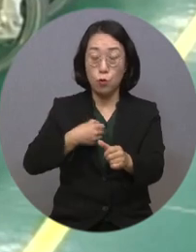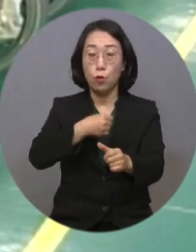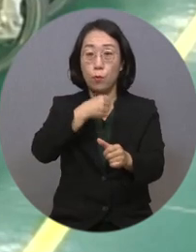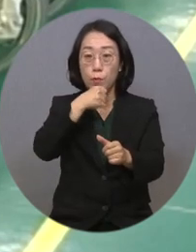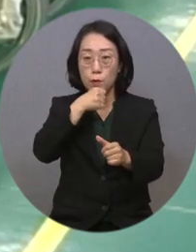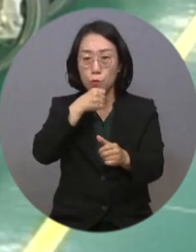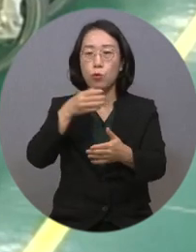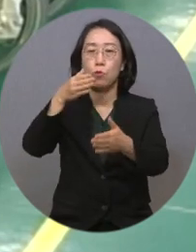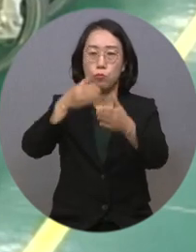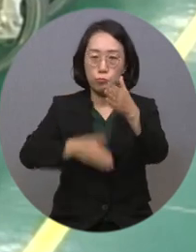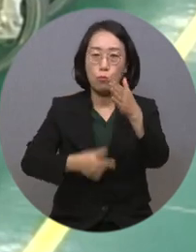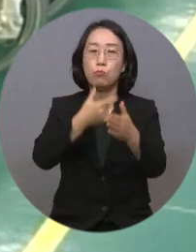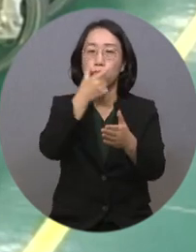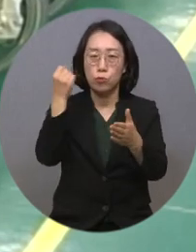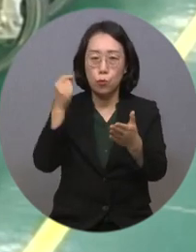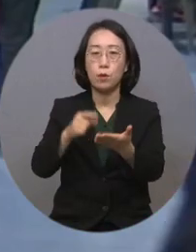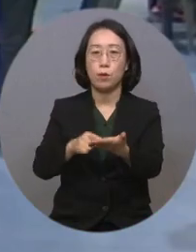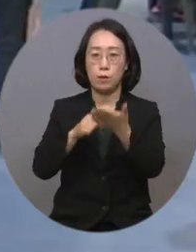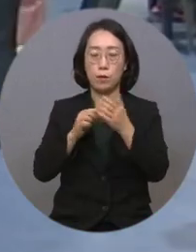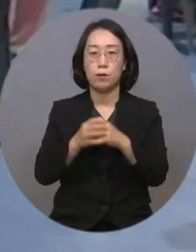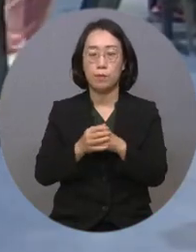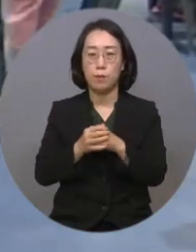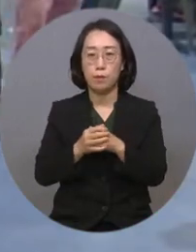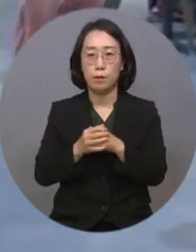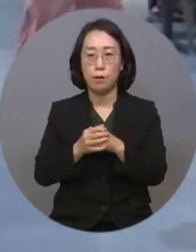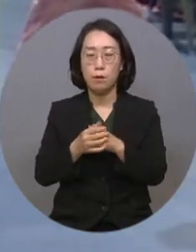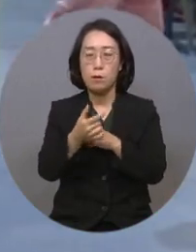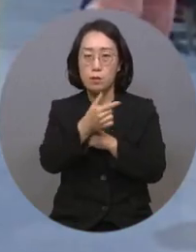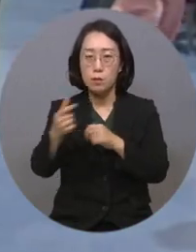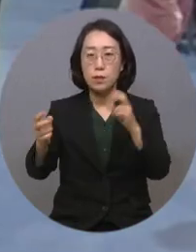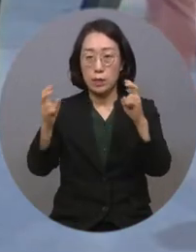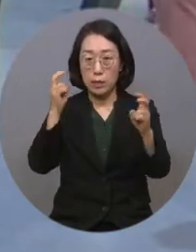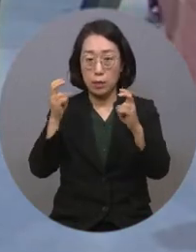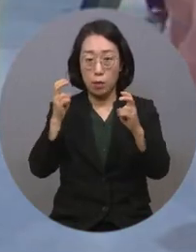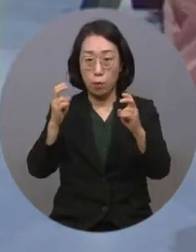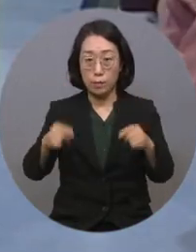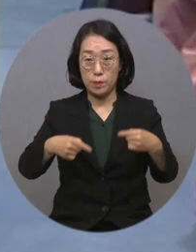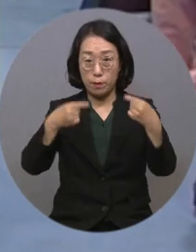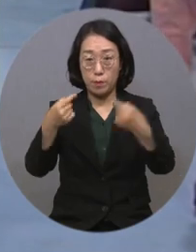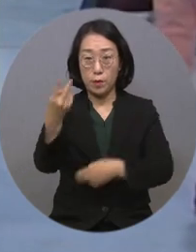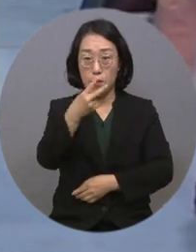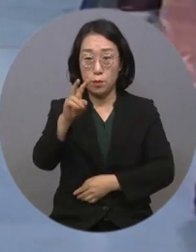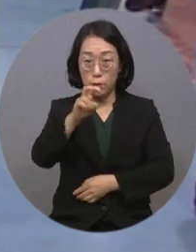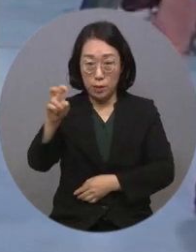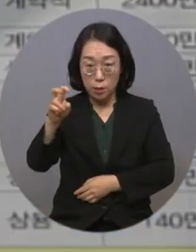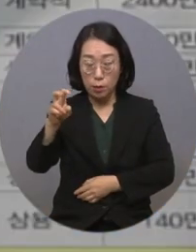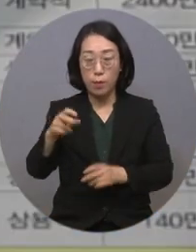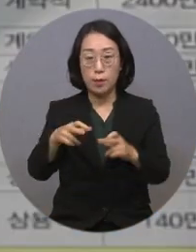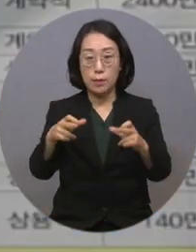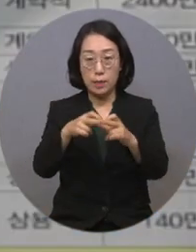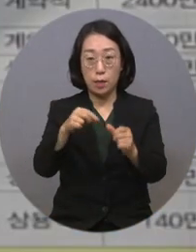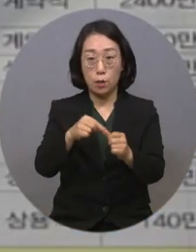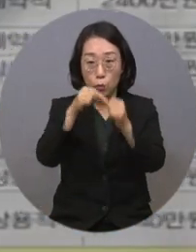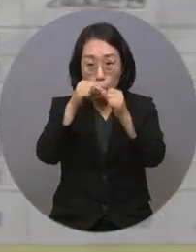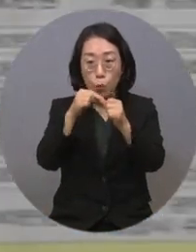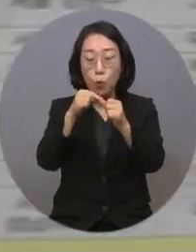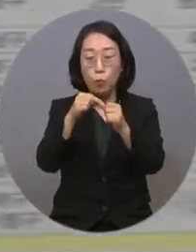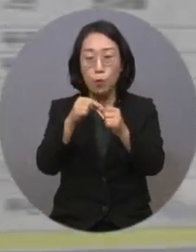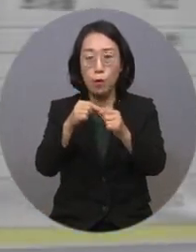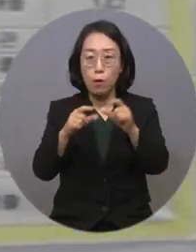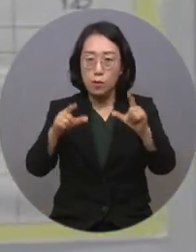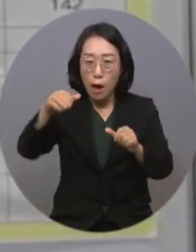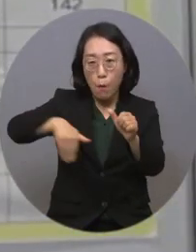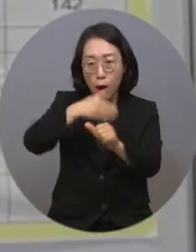못한 것으로 드러났습니다 국내 대기업이 참여한 2020년 기업체 장애인 고용 실태 조사에 따르면